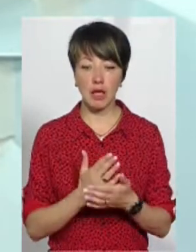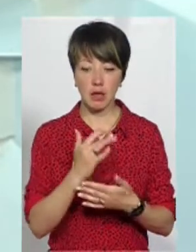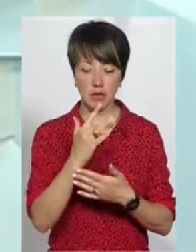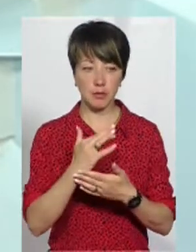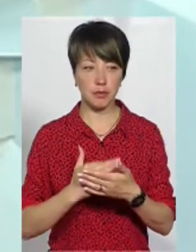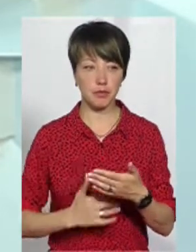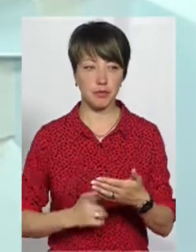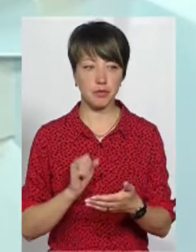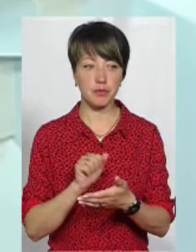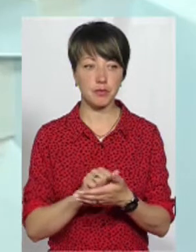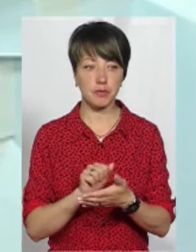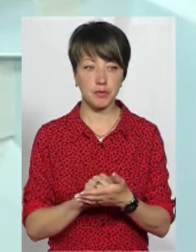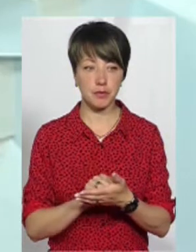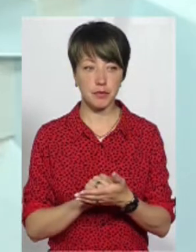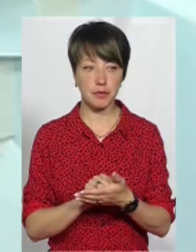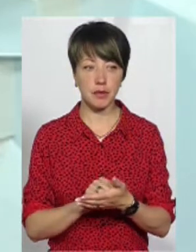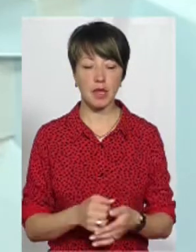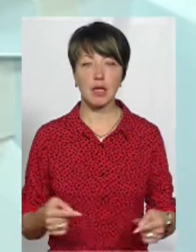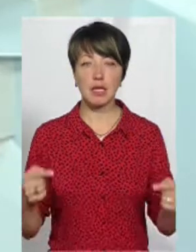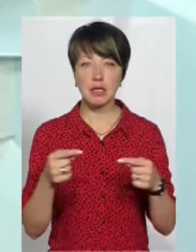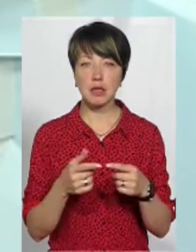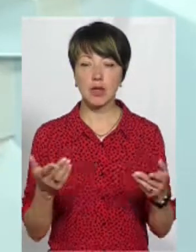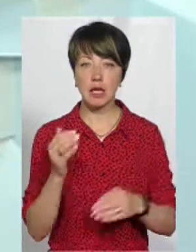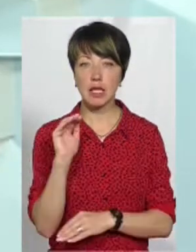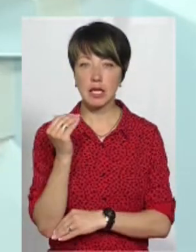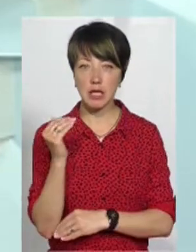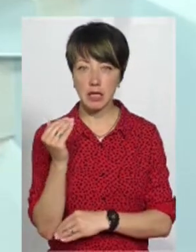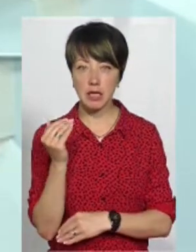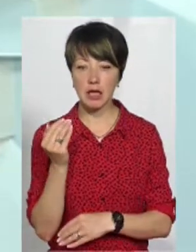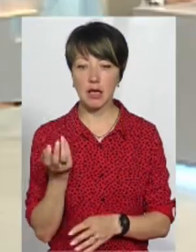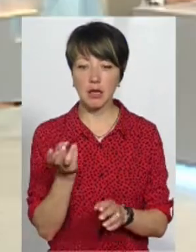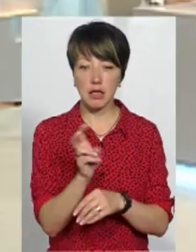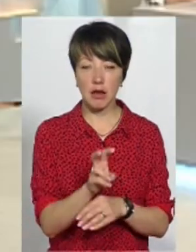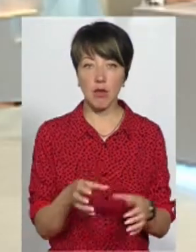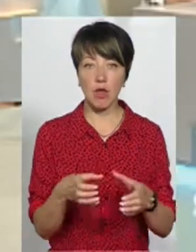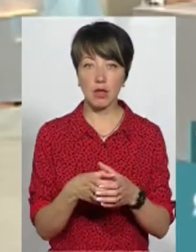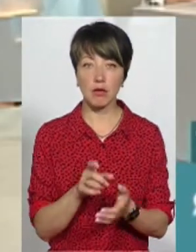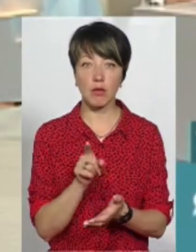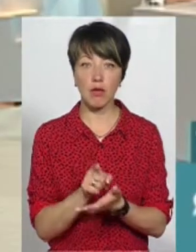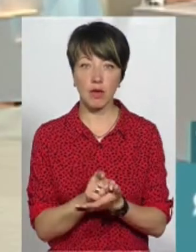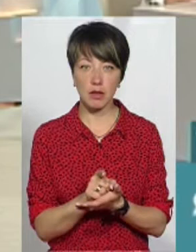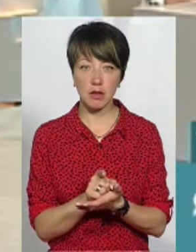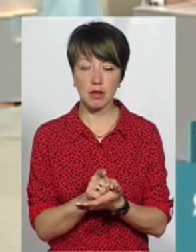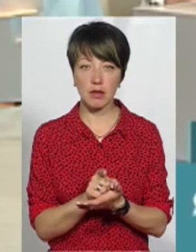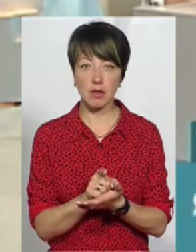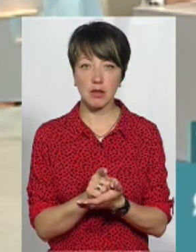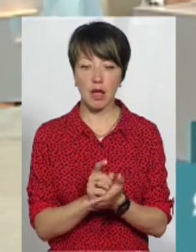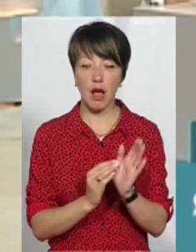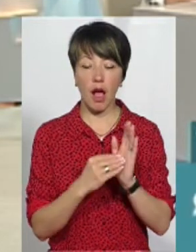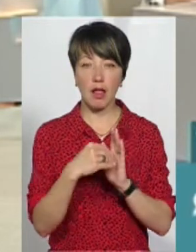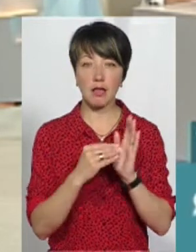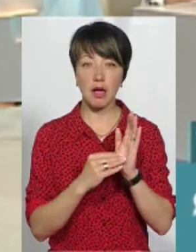низка нормативно-правових документів, згідно яких дитина, яка йде в колектив, вона повинна відповідно до